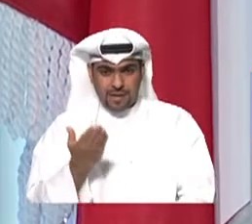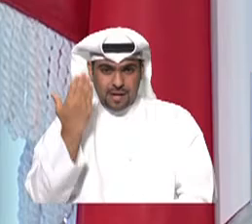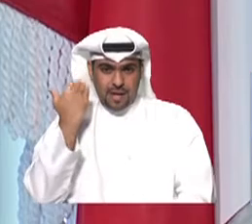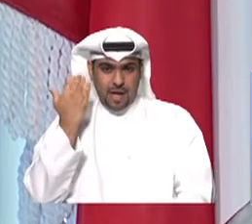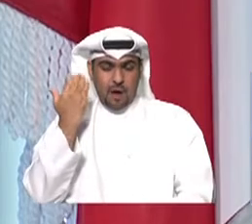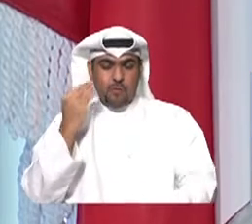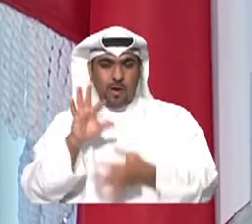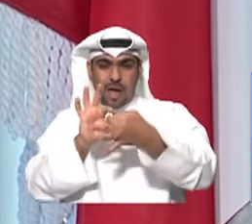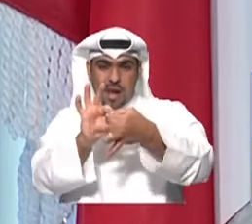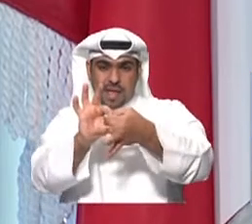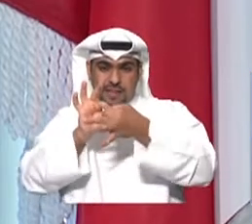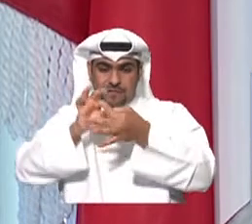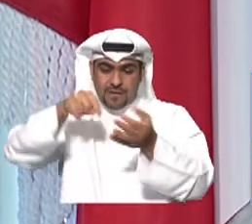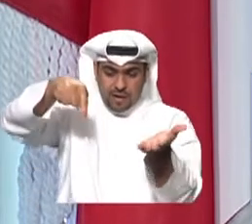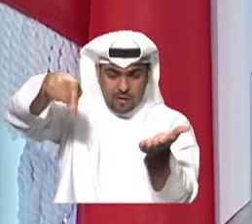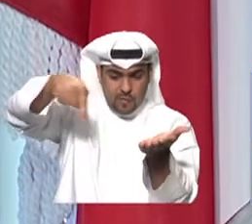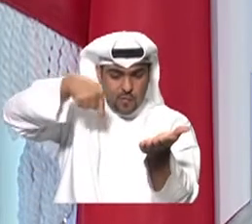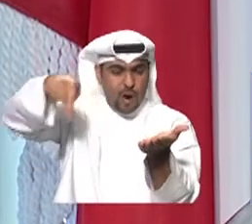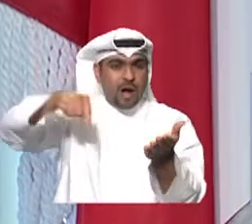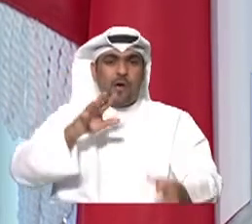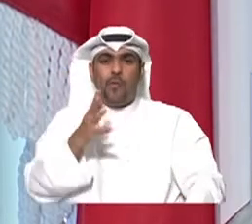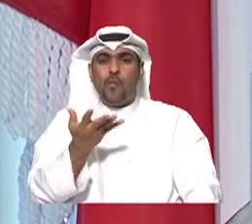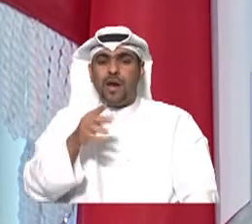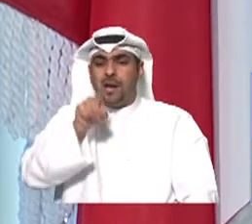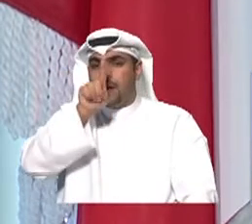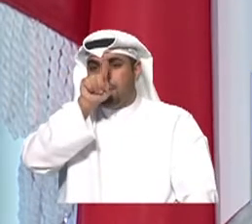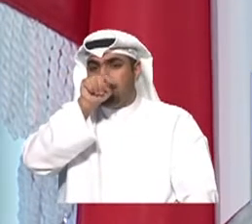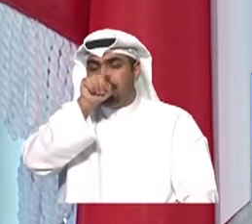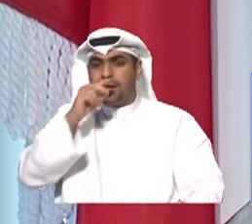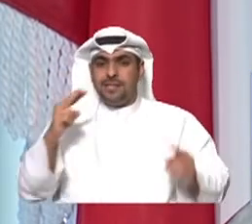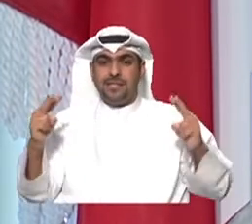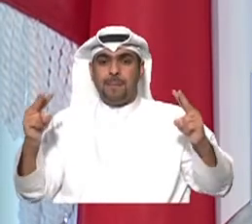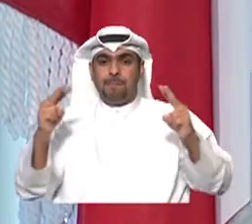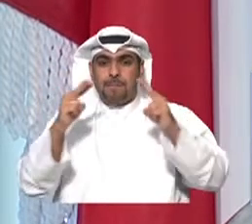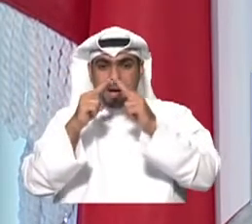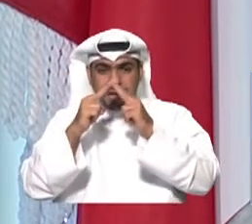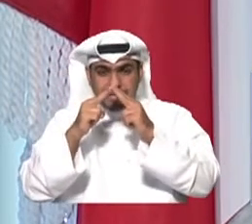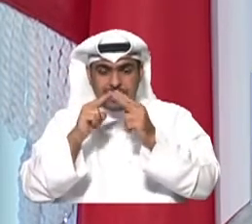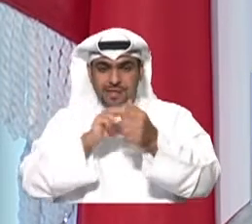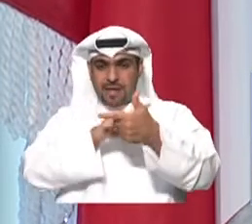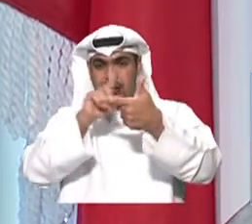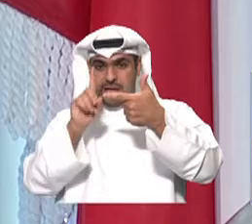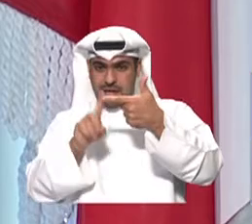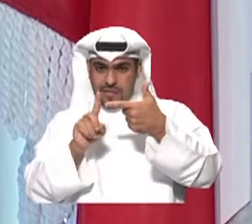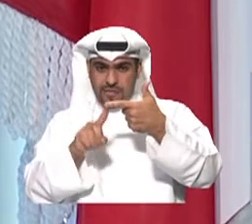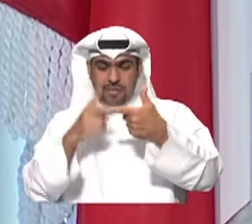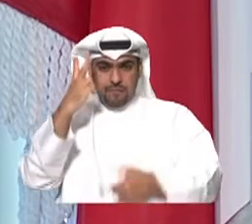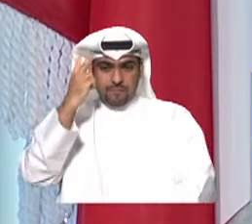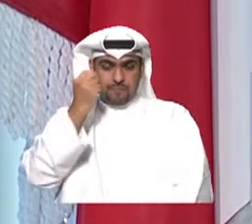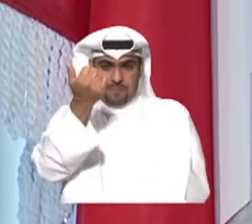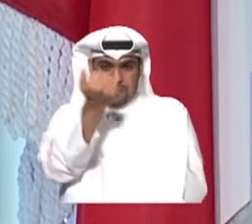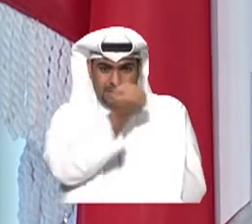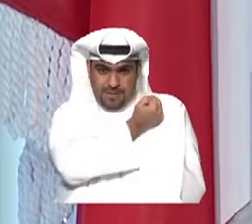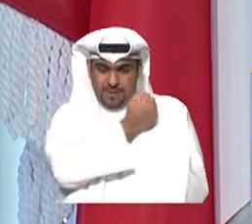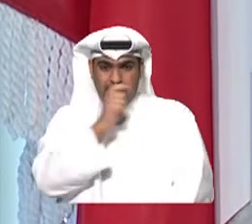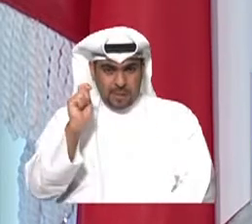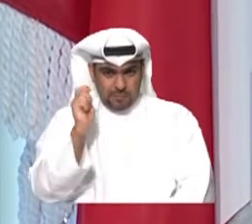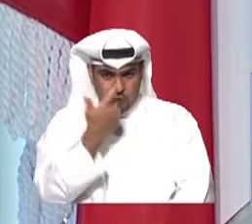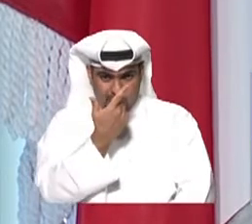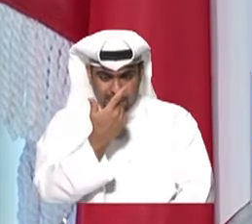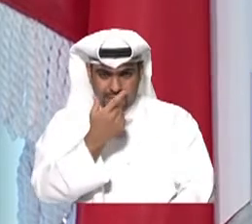المناخ وعقد العمل الرامي إلى التعافي من الوباء وتسريع وتيرة تنفيذ جدول أعمال